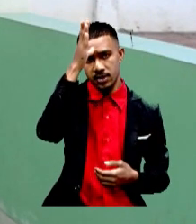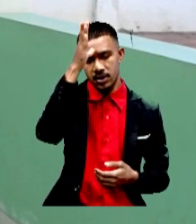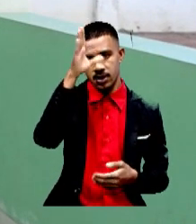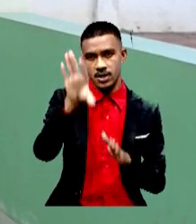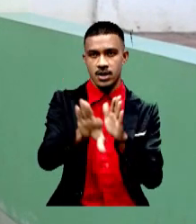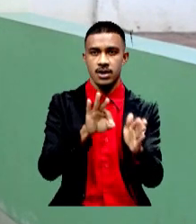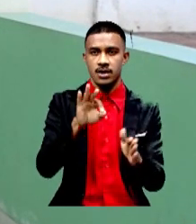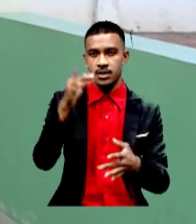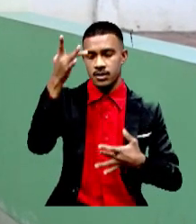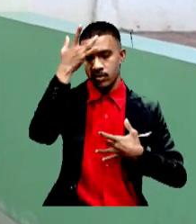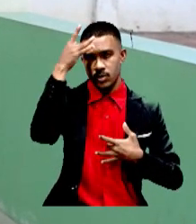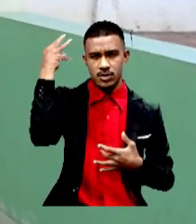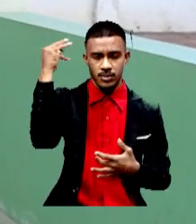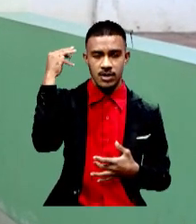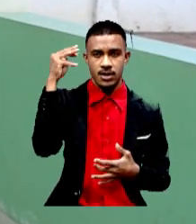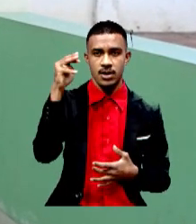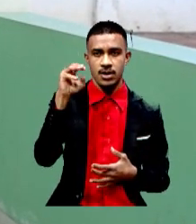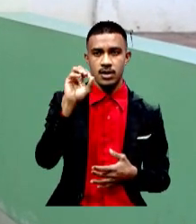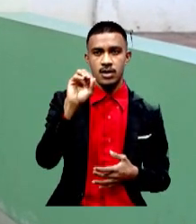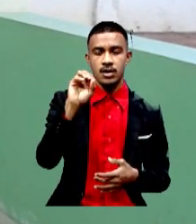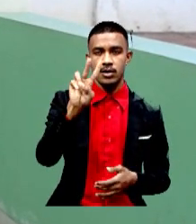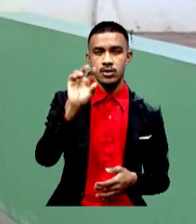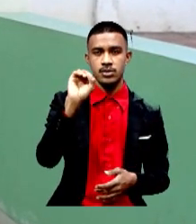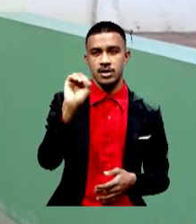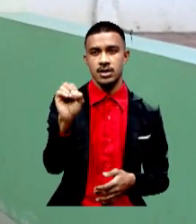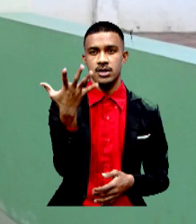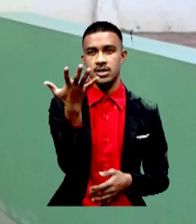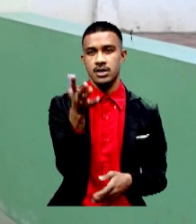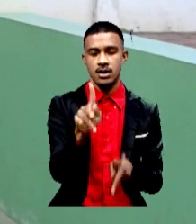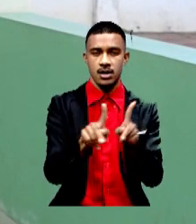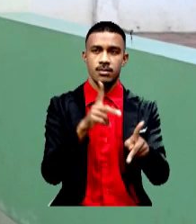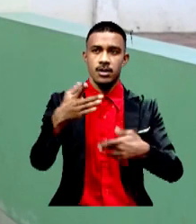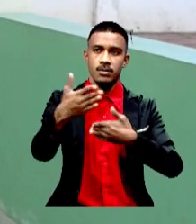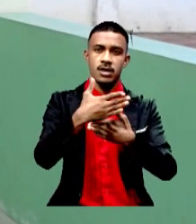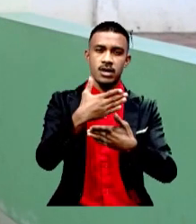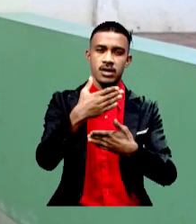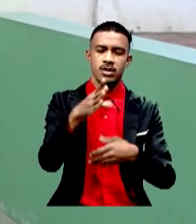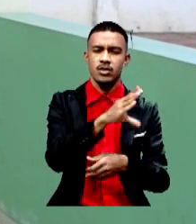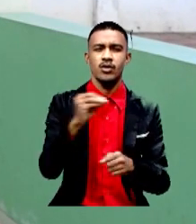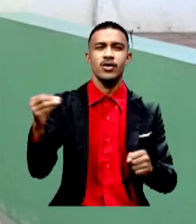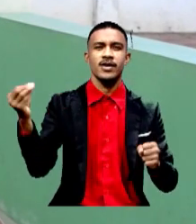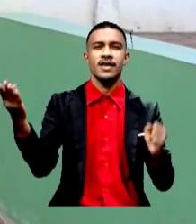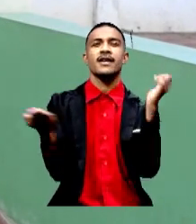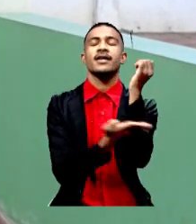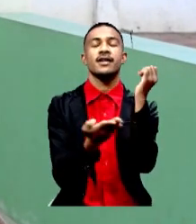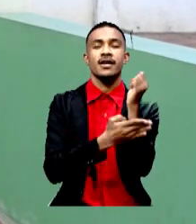2015 ni makanya agresif makas pes. Masa emak basic ni pes ni hol katana dunia.